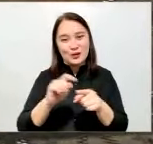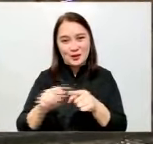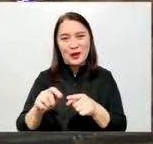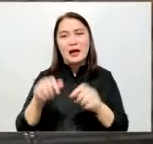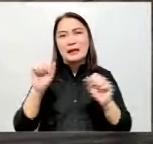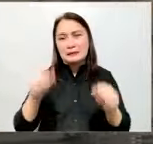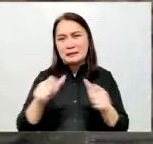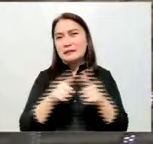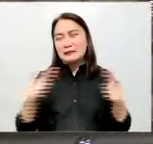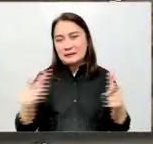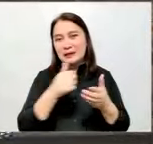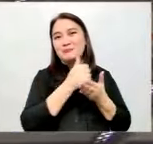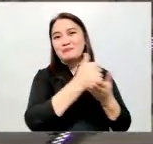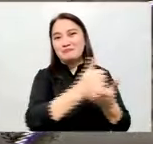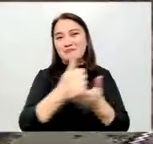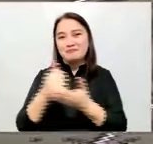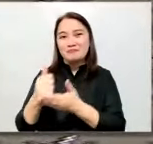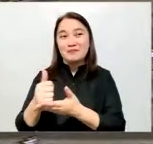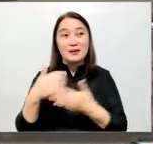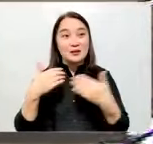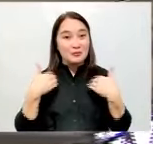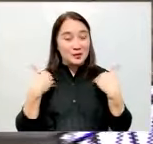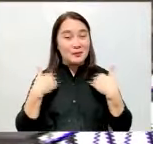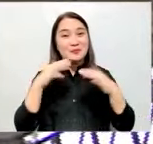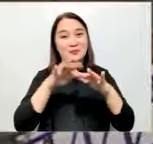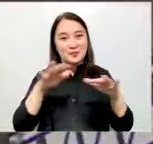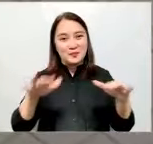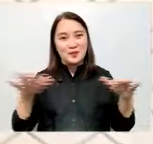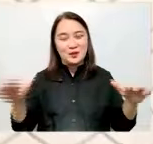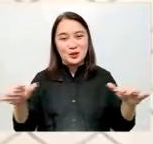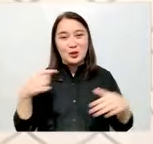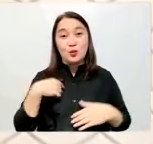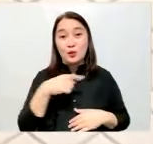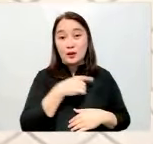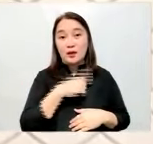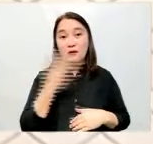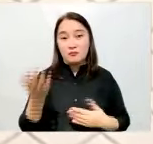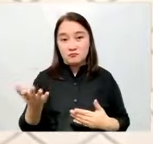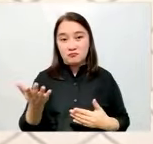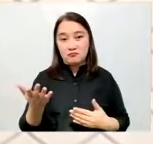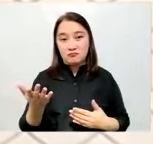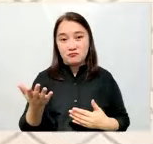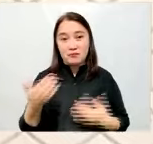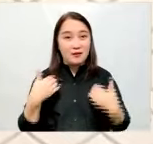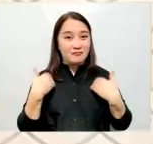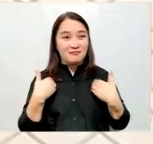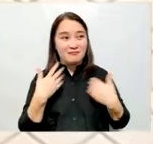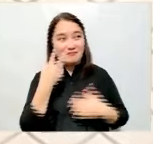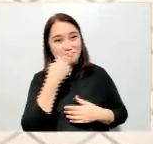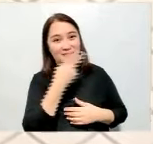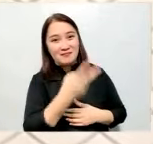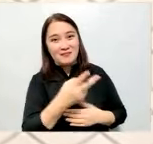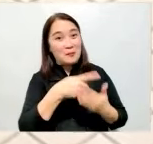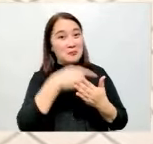paghubog sa kaisipan ng mga kabataan sa komunidad. We also have to capacitate the young poor. Having projects like